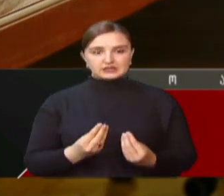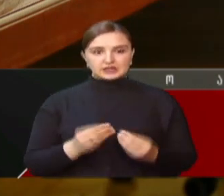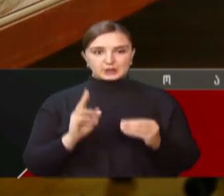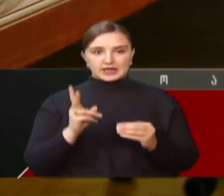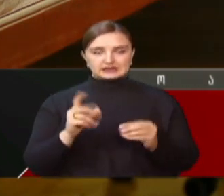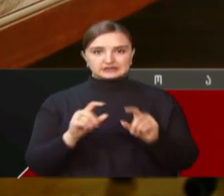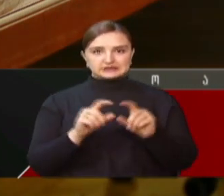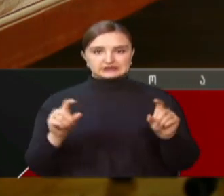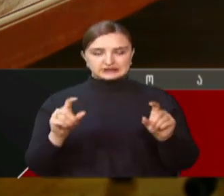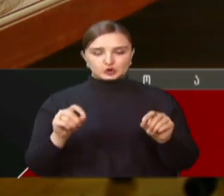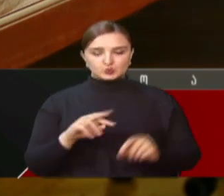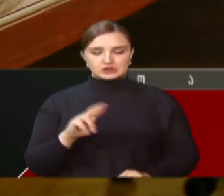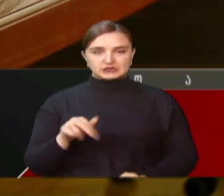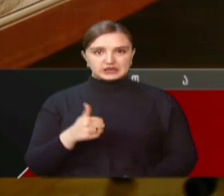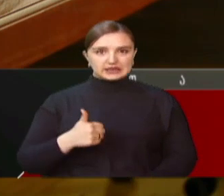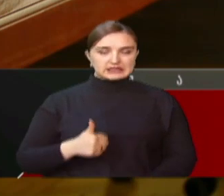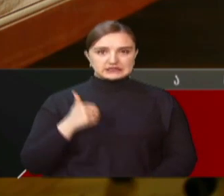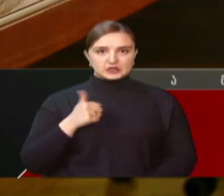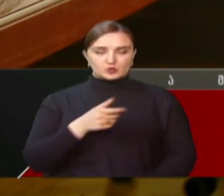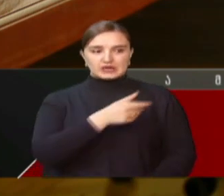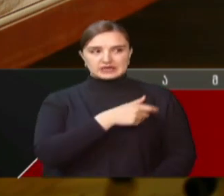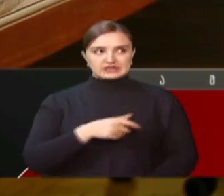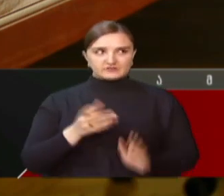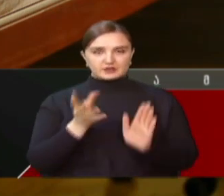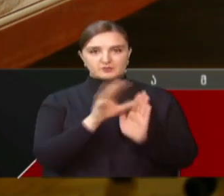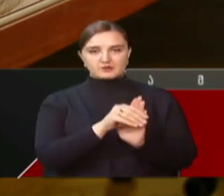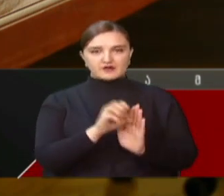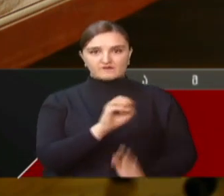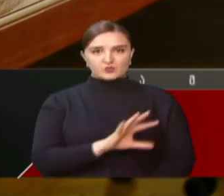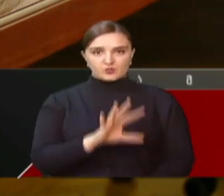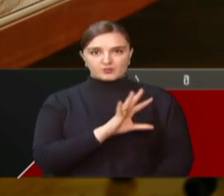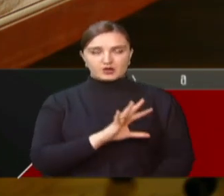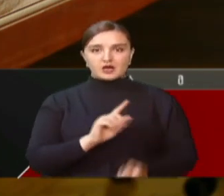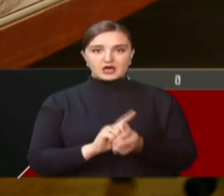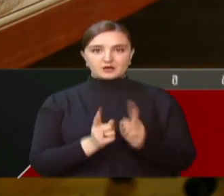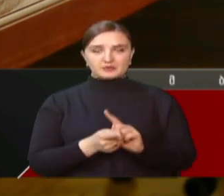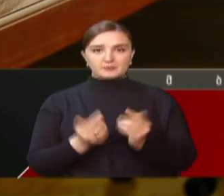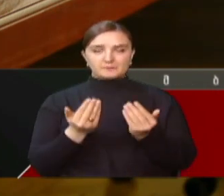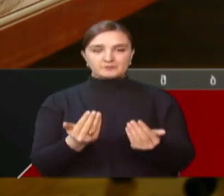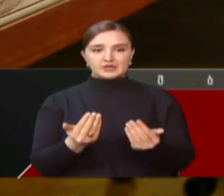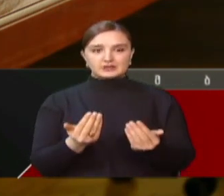კანდიდატის სტატუსი და ღირსეული გაწევრება ევროპულ სტრუქტურებში, არამედ მათთვის